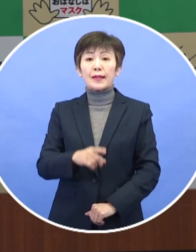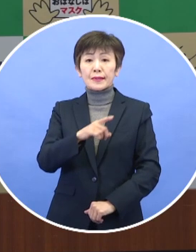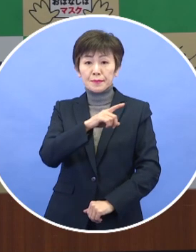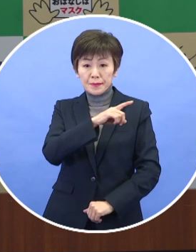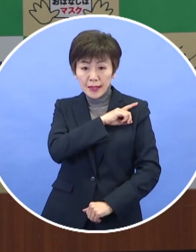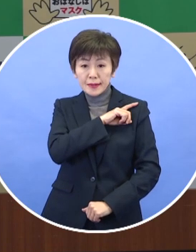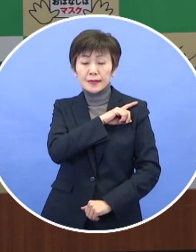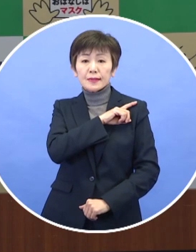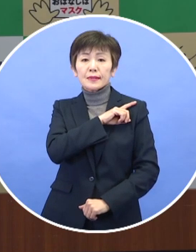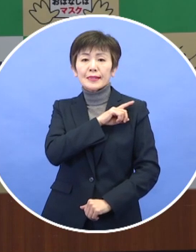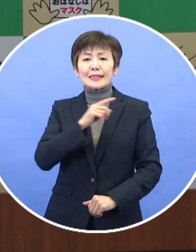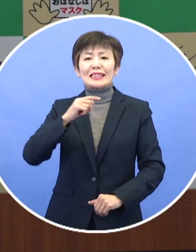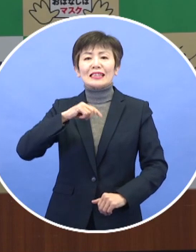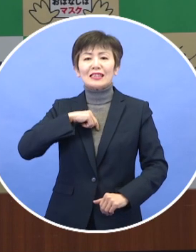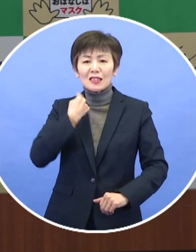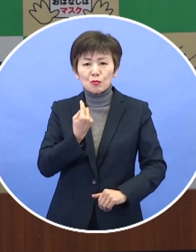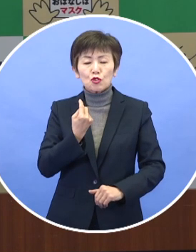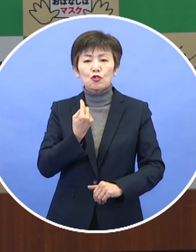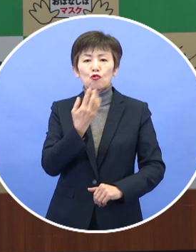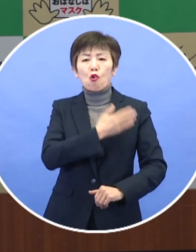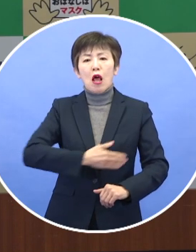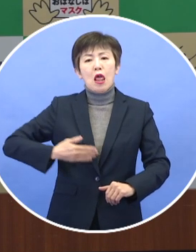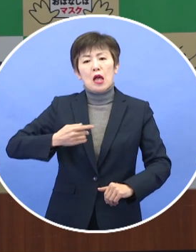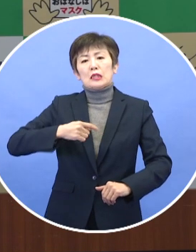で自分を守っていただきたい